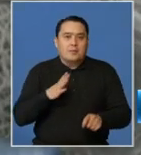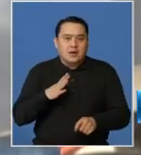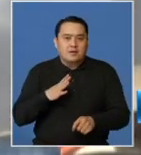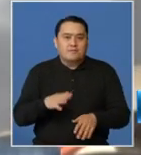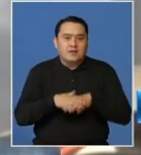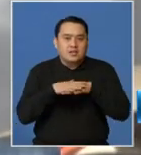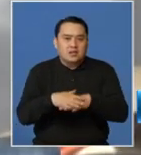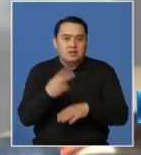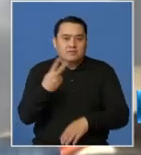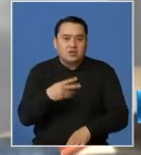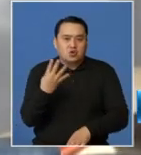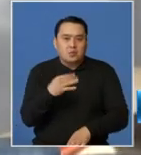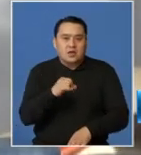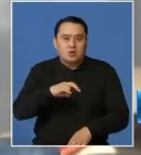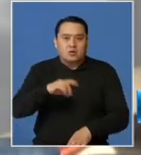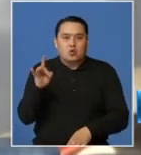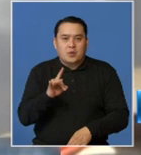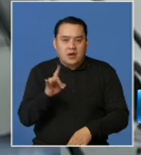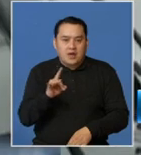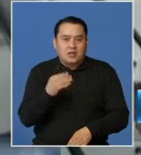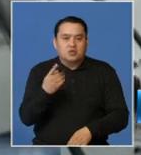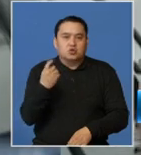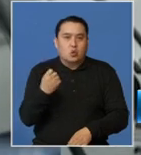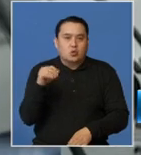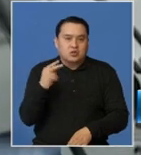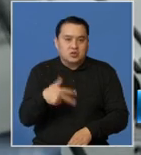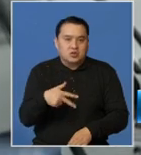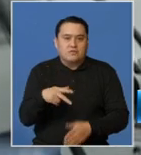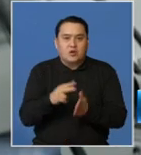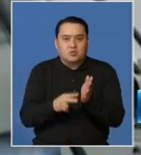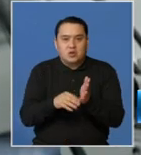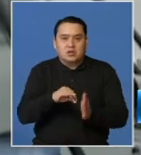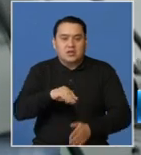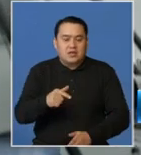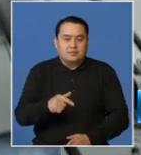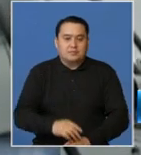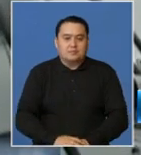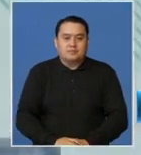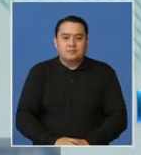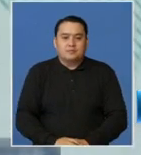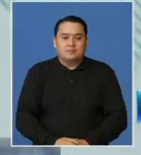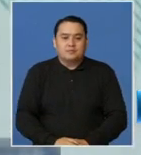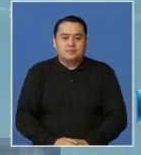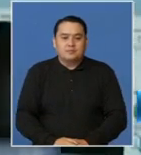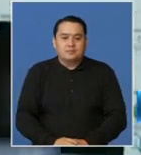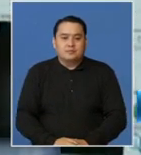им было выделено около 24 миллионов рублей или более 138 миллионов тенге.